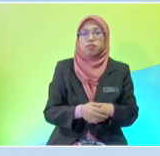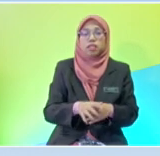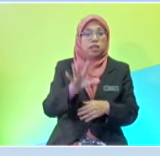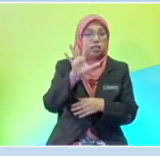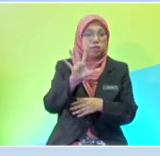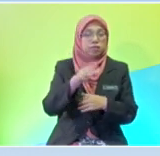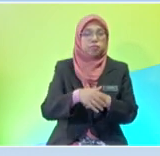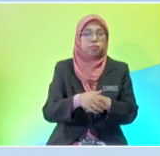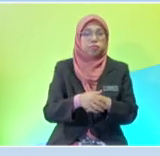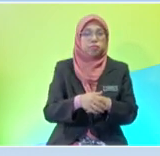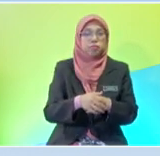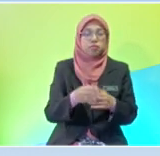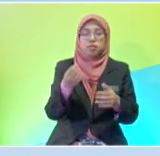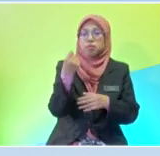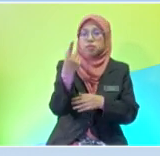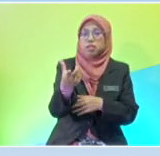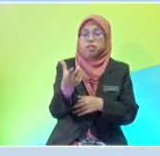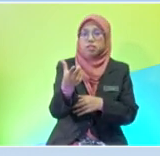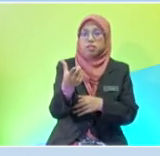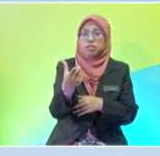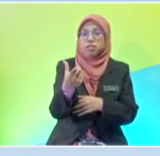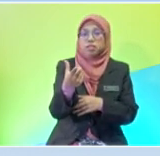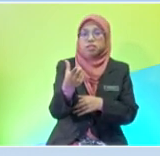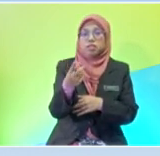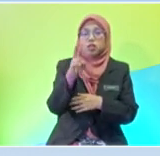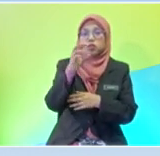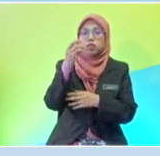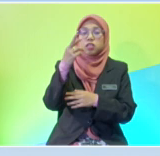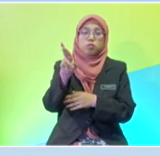kelima belanja perbaikan premis 2000